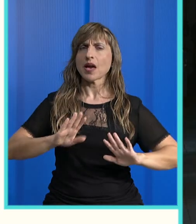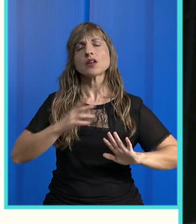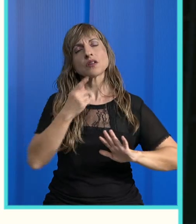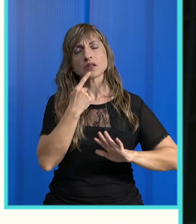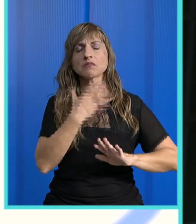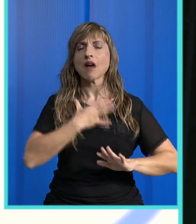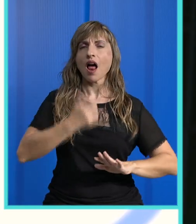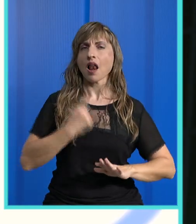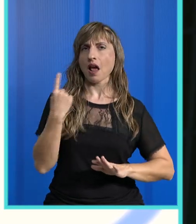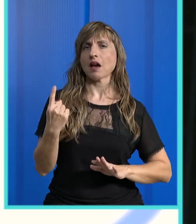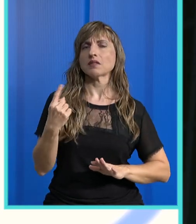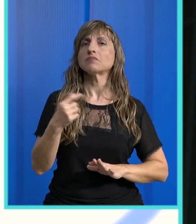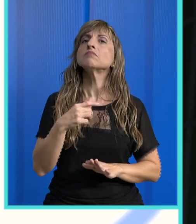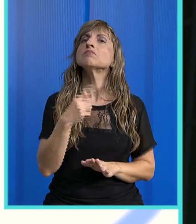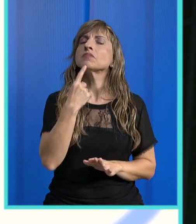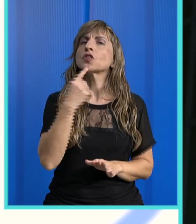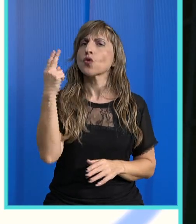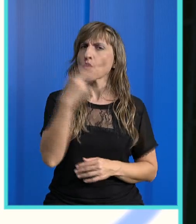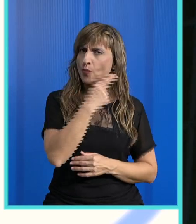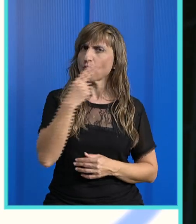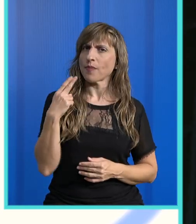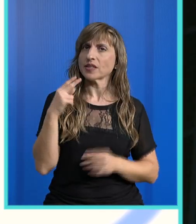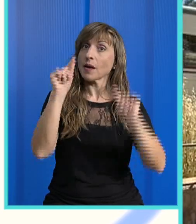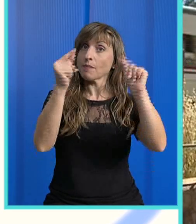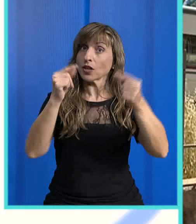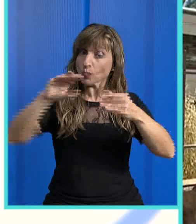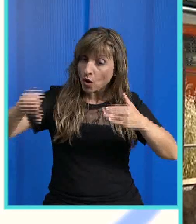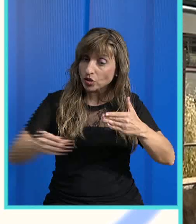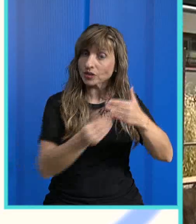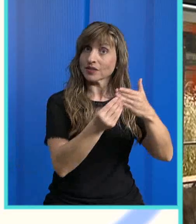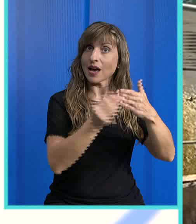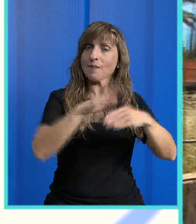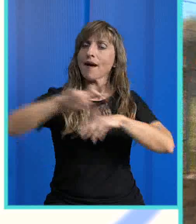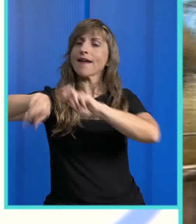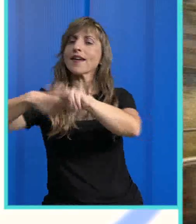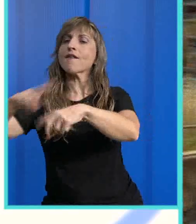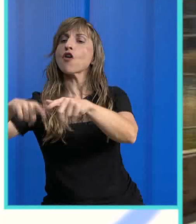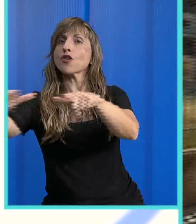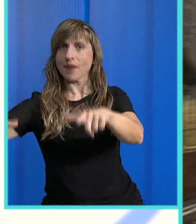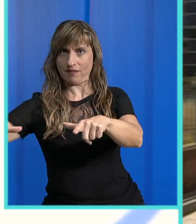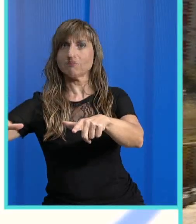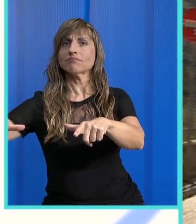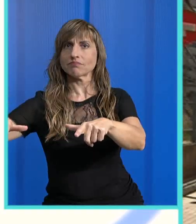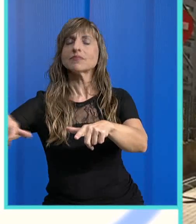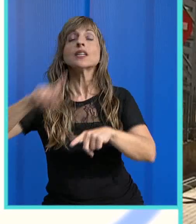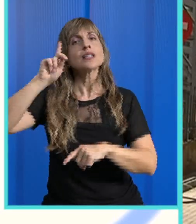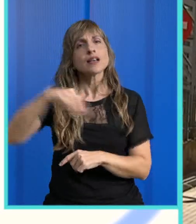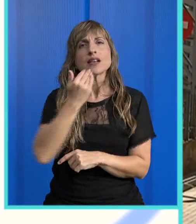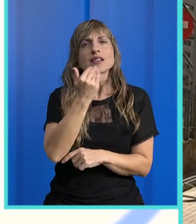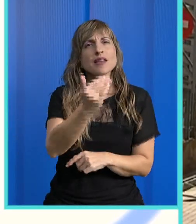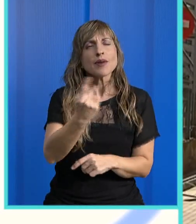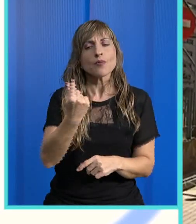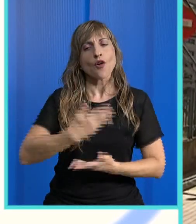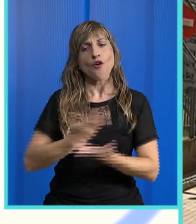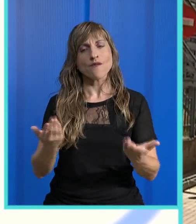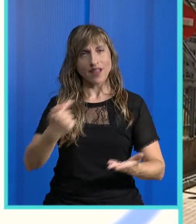de l'alcalde. El viol de fet s'ha compromès a dotar de pressupost la reforma d'Eines Canela per fer-la realitat. Això sí, també demana un vot de confiança